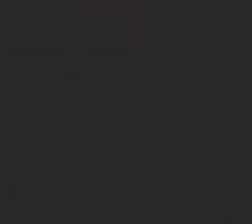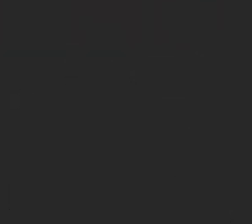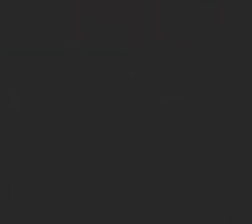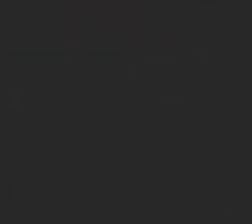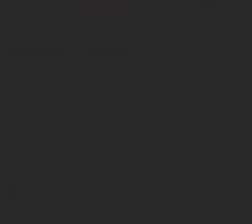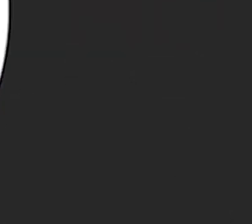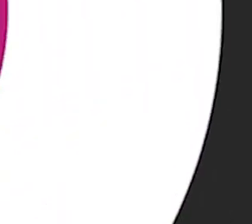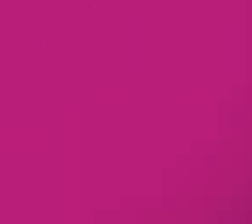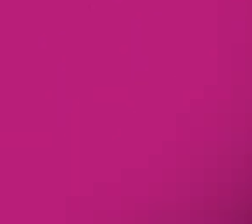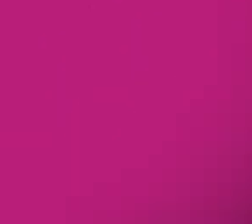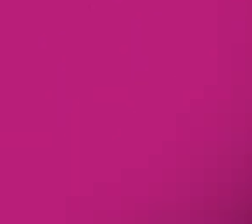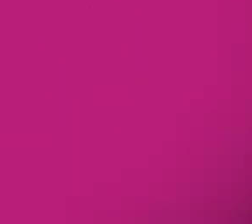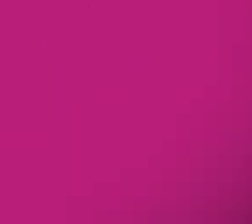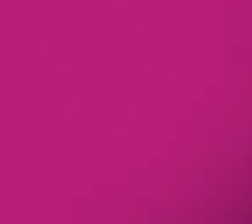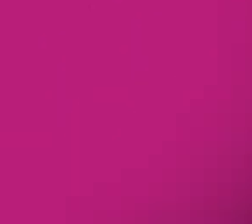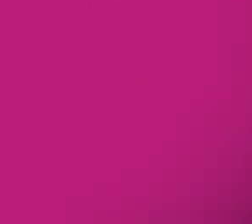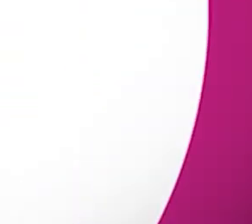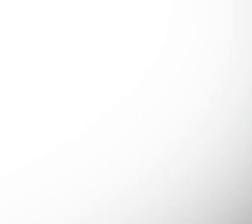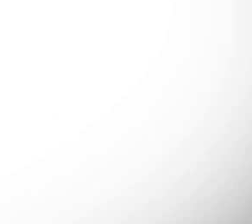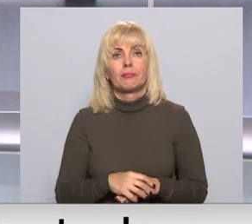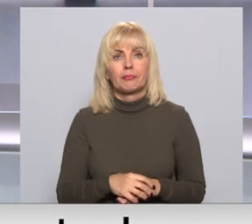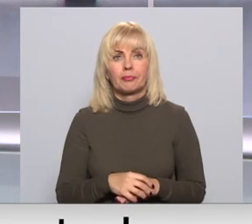Re, viss ēters ir te!